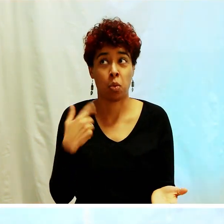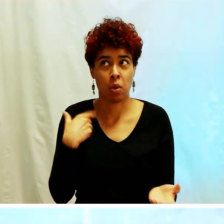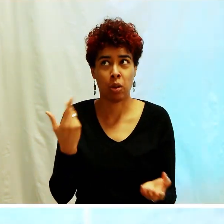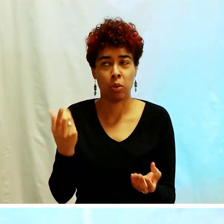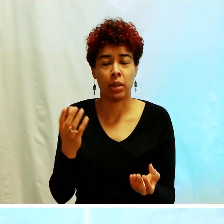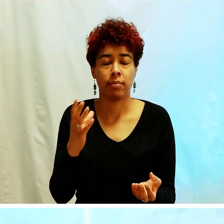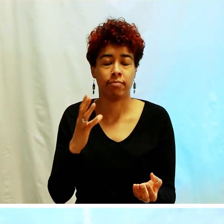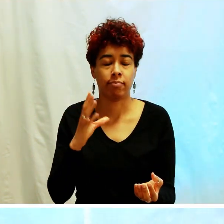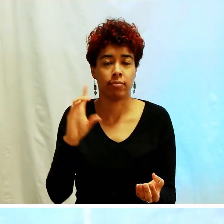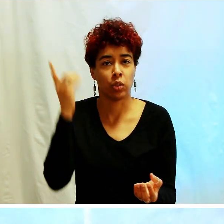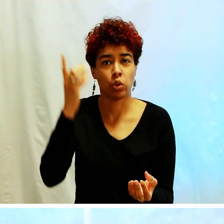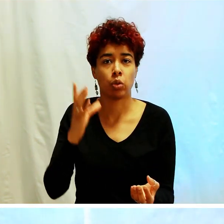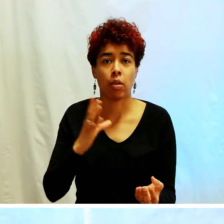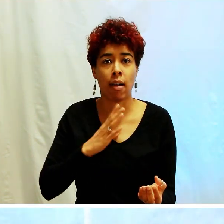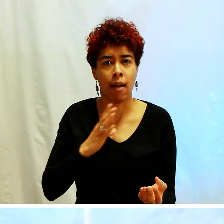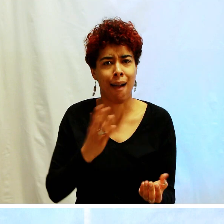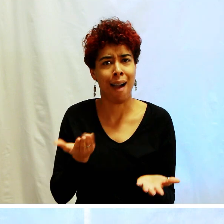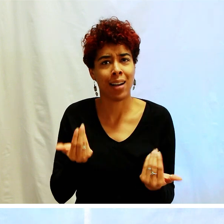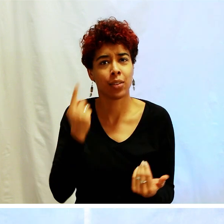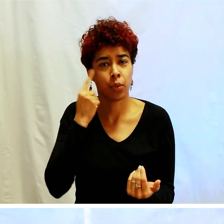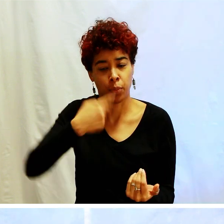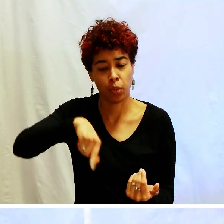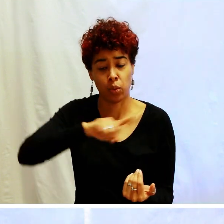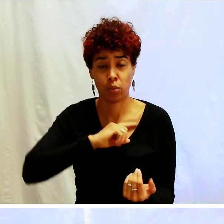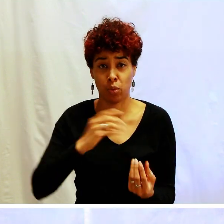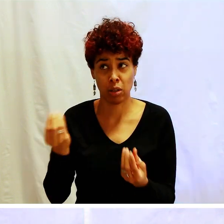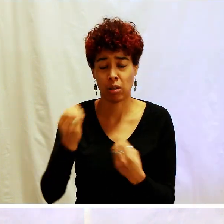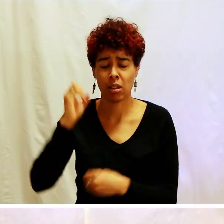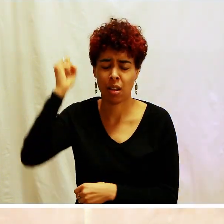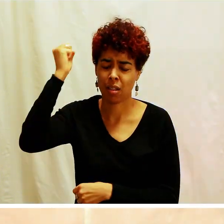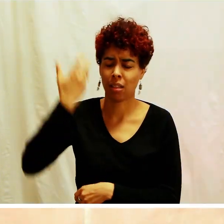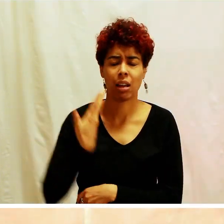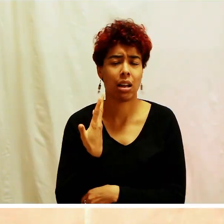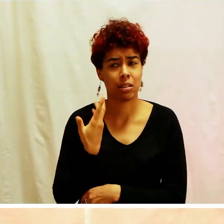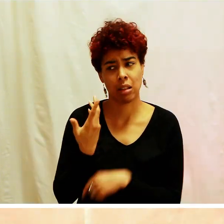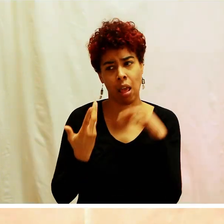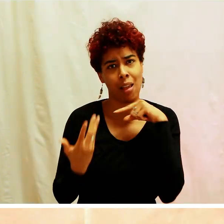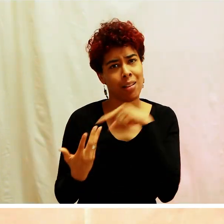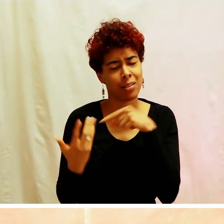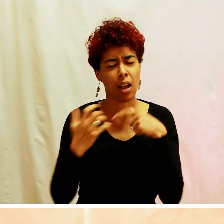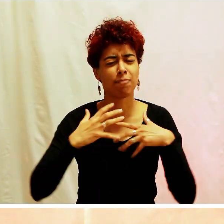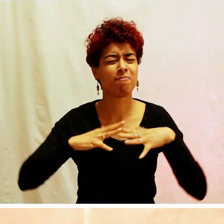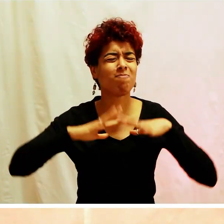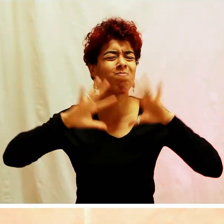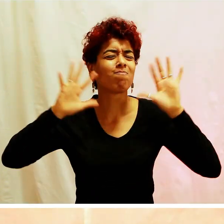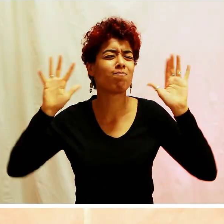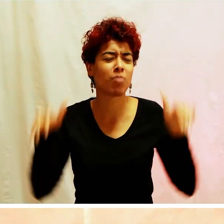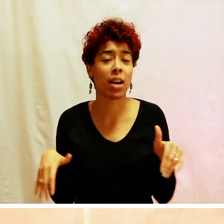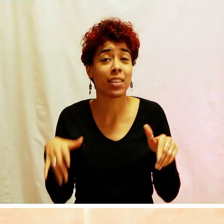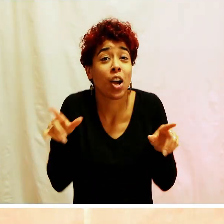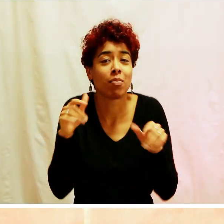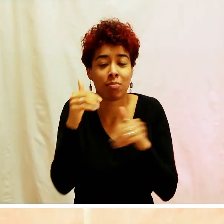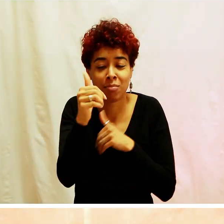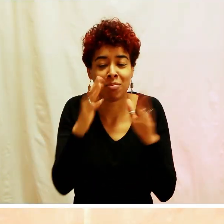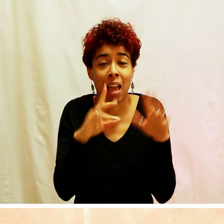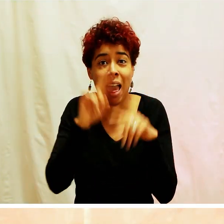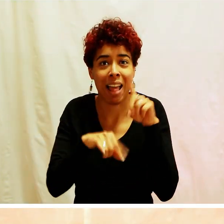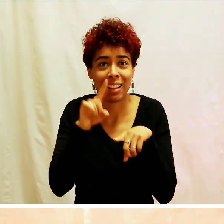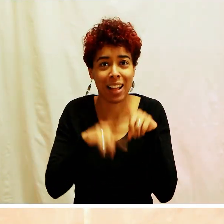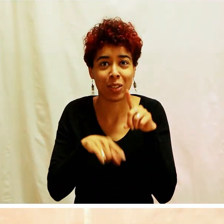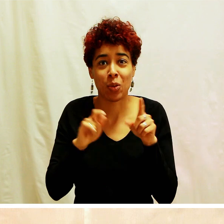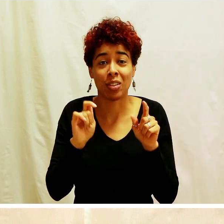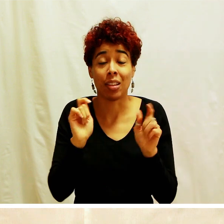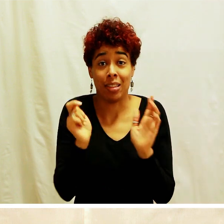nos vies parce qu'il nous a fait grâce. La grâce de Dieu est tellement vaste. C'est un paquet cadeau en fait que Dieu nous a donné. Le jour où on a donné notre